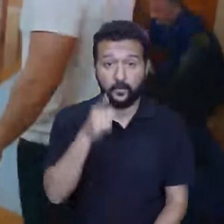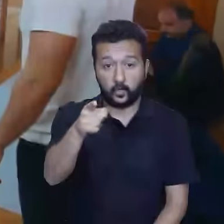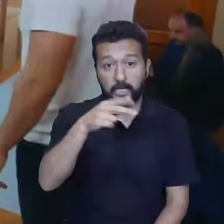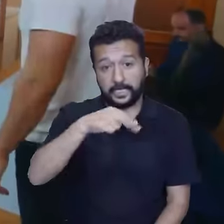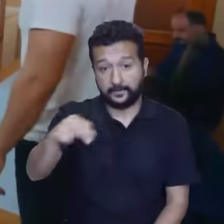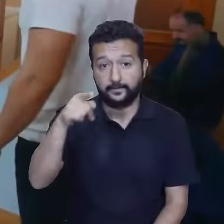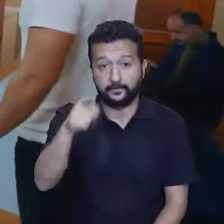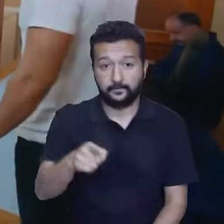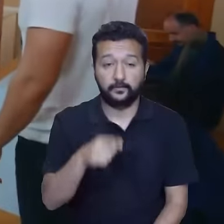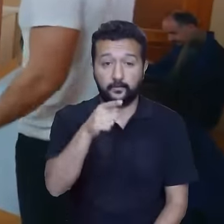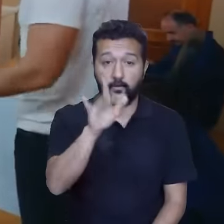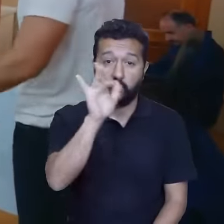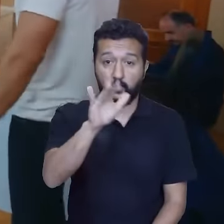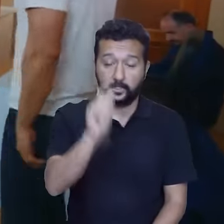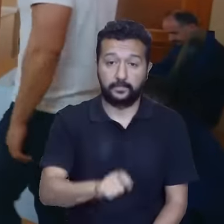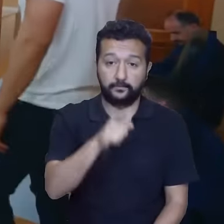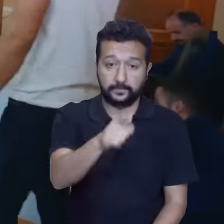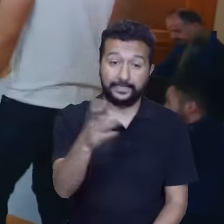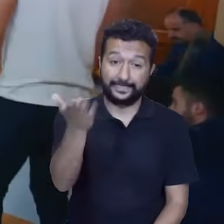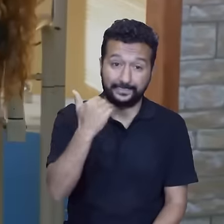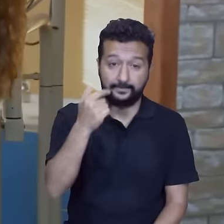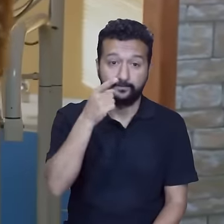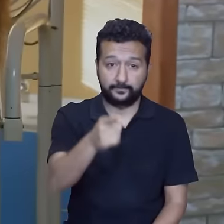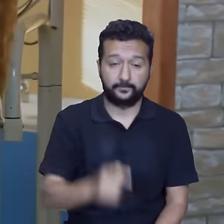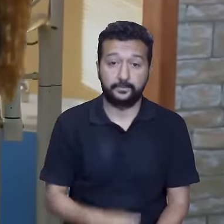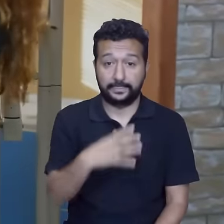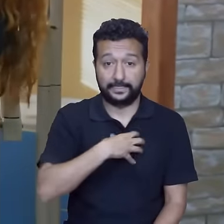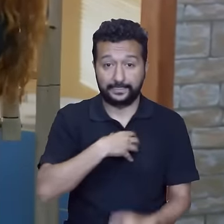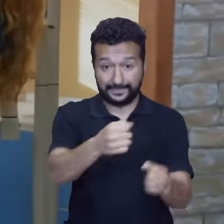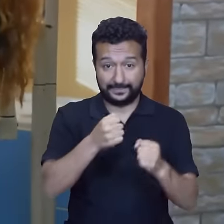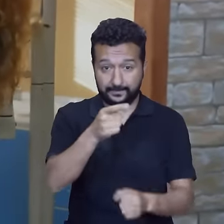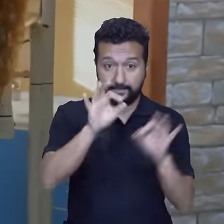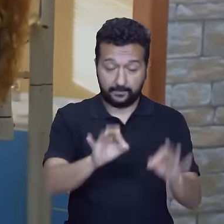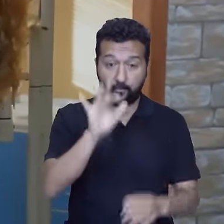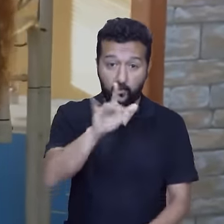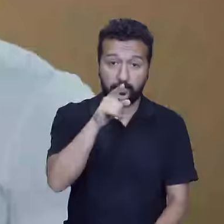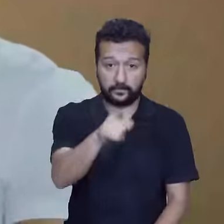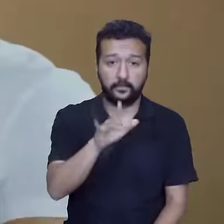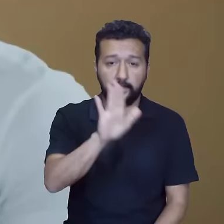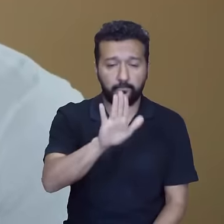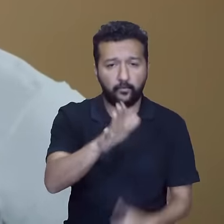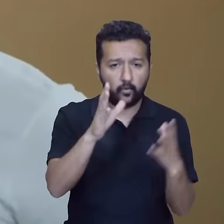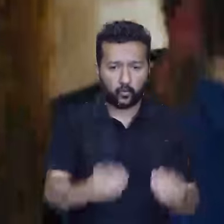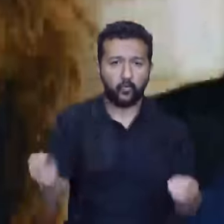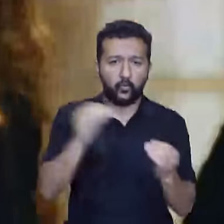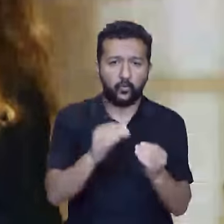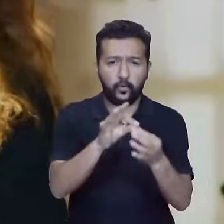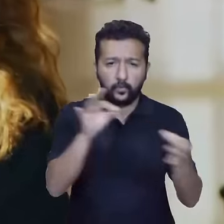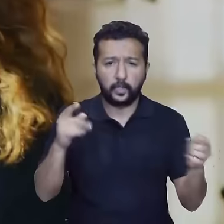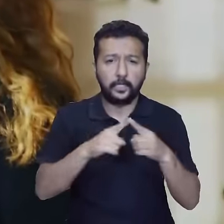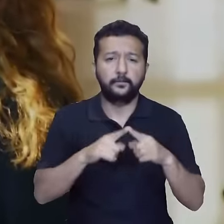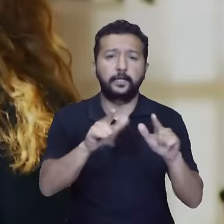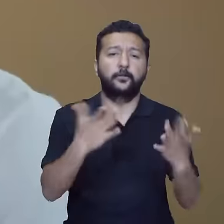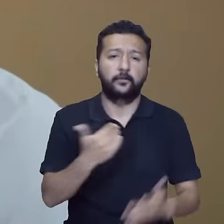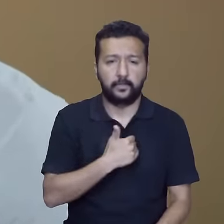Oraya kadar. Ortalı ortalı öyle. Getir karavanı getir. Ayarlıyor. Kendine doğru çek, tam ortadan. Tamam ya, tamam. O kadar milimetre